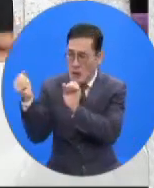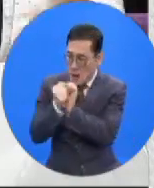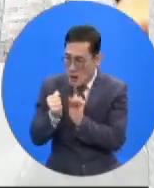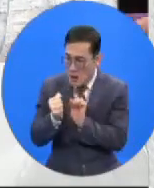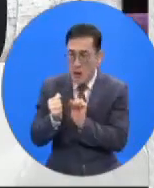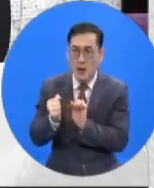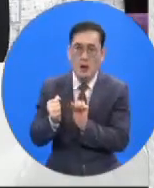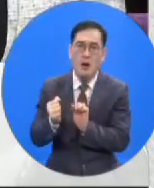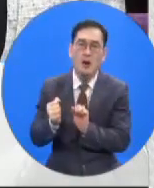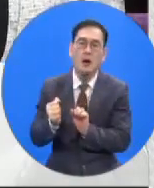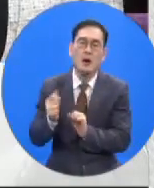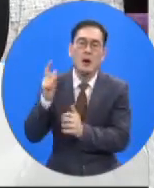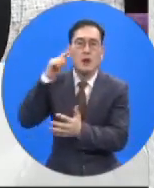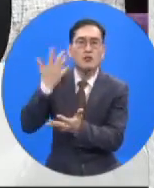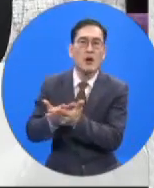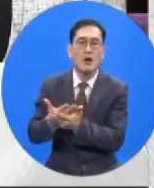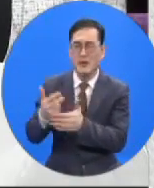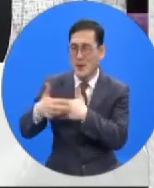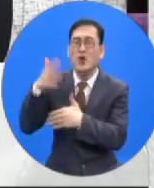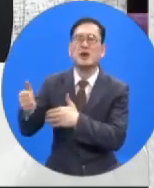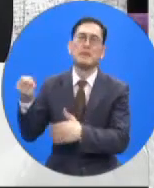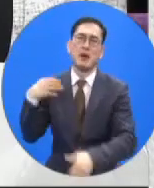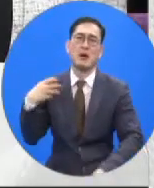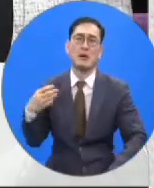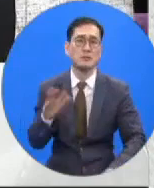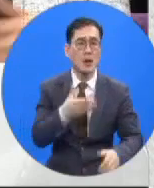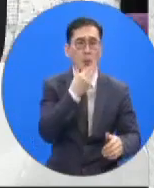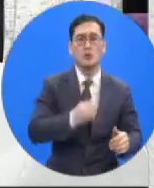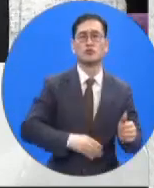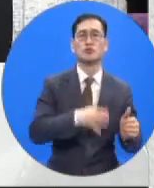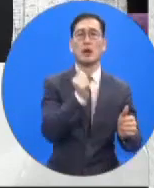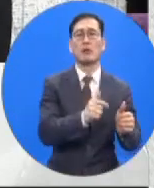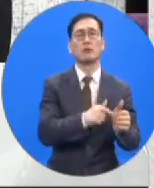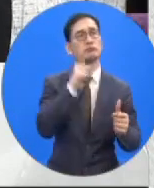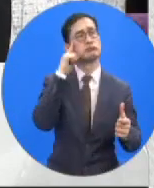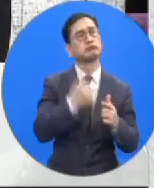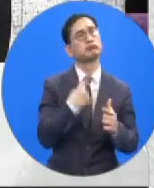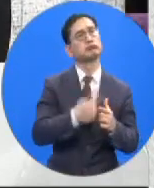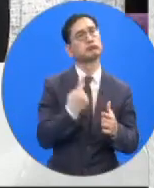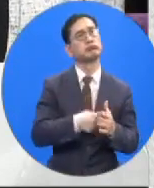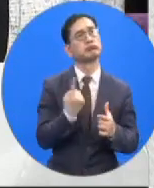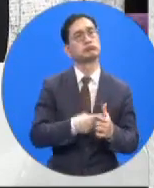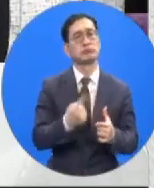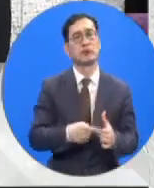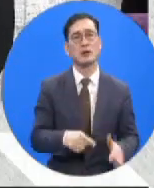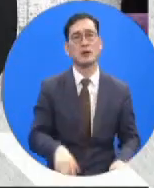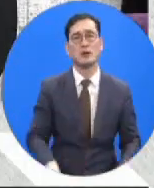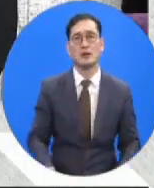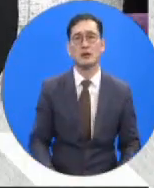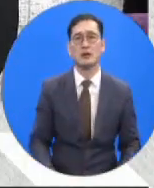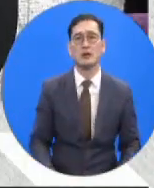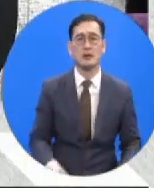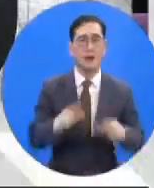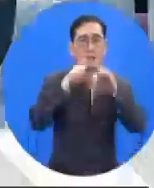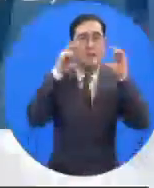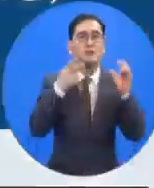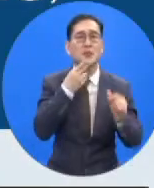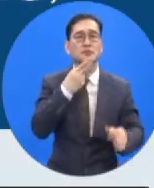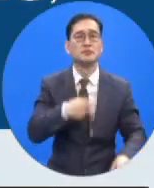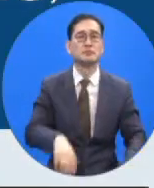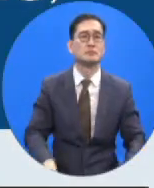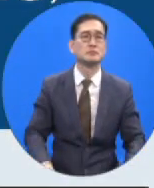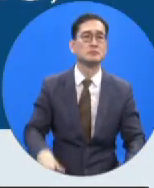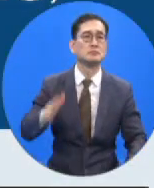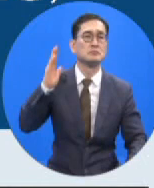하고 있는데 그 자리에 계신 보건복지부 관련된 분들께서 내 이내에 국민들에게 브리핑을 하고 이러시는 분들 께서 마스크도 안 쓰고 심지어 어떤